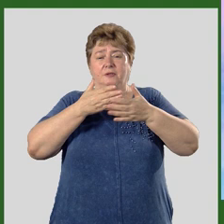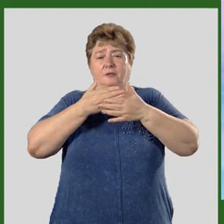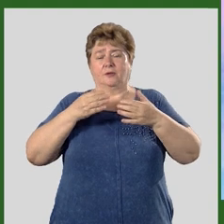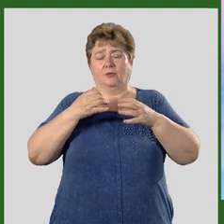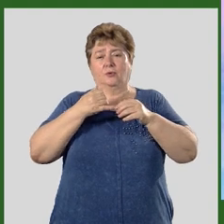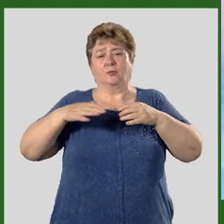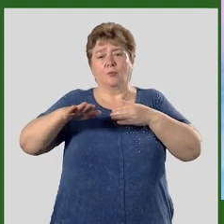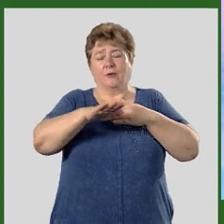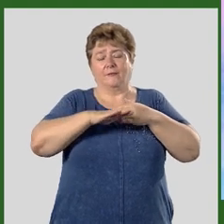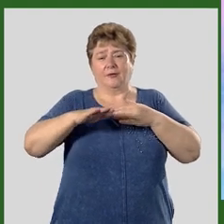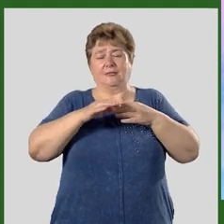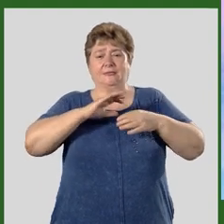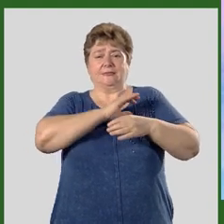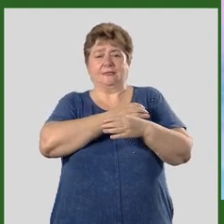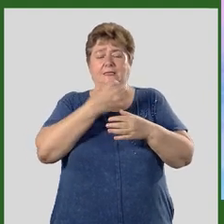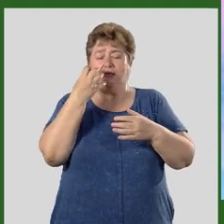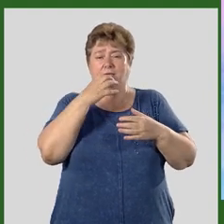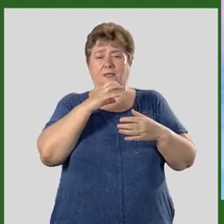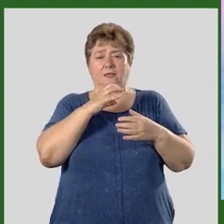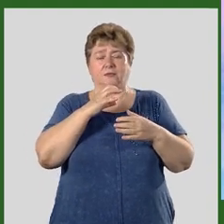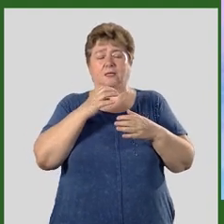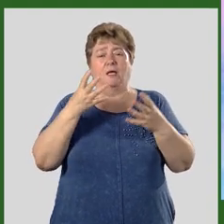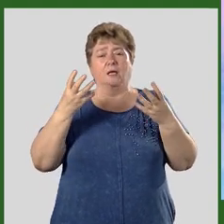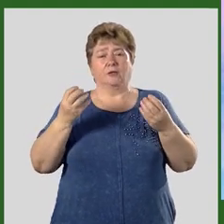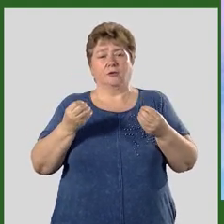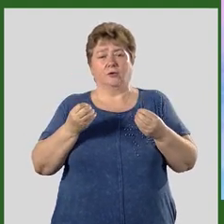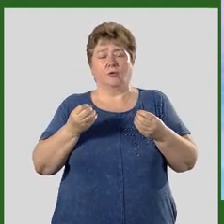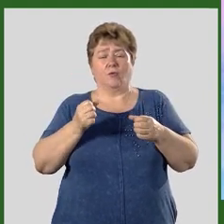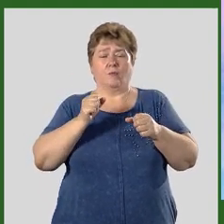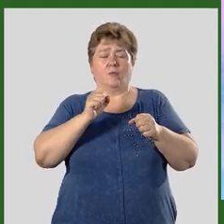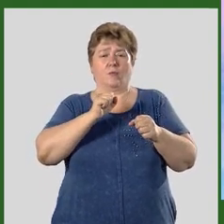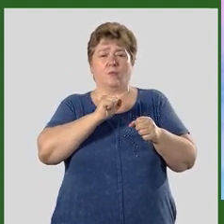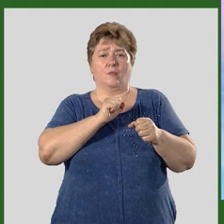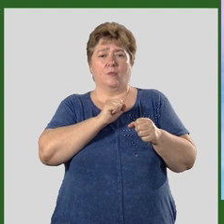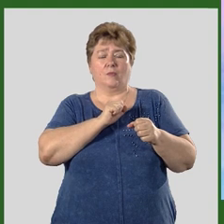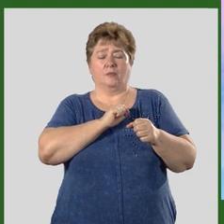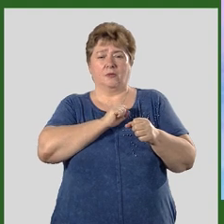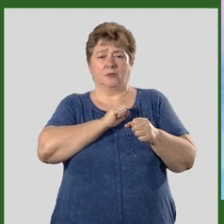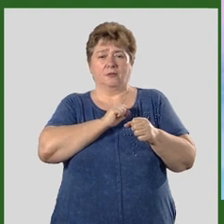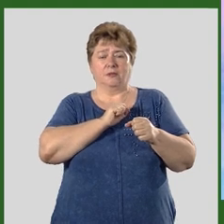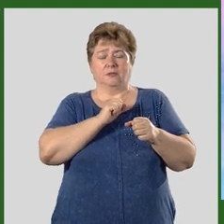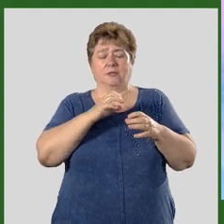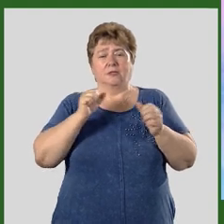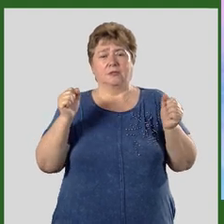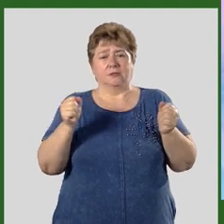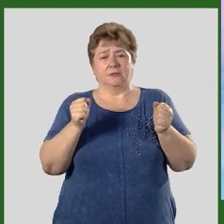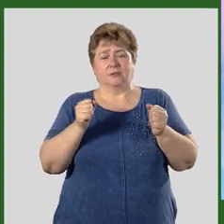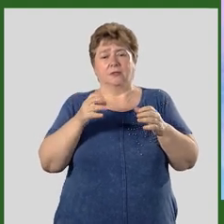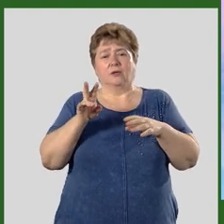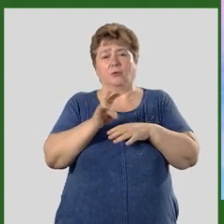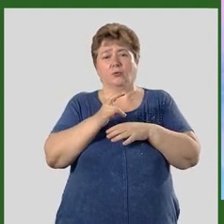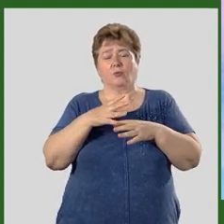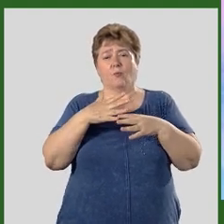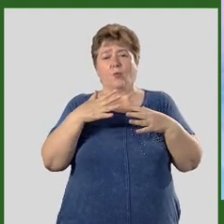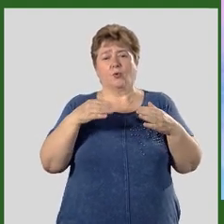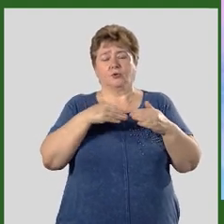земной поверхности сильно нагреться днем и остыть ночью. Наибольшие температуры